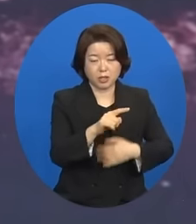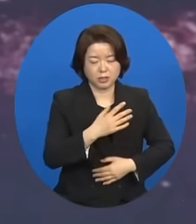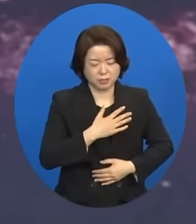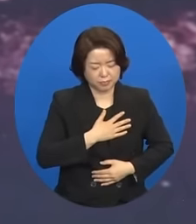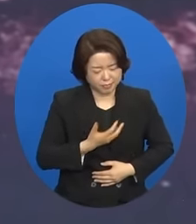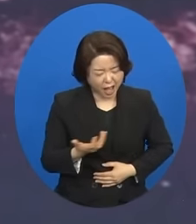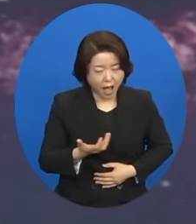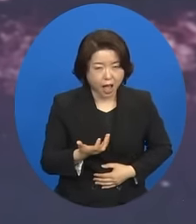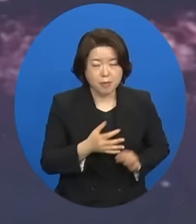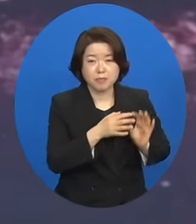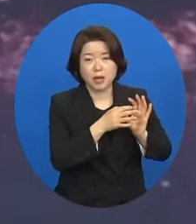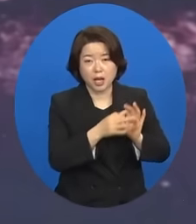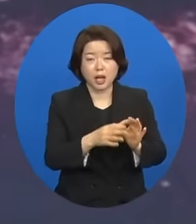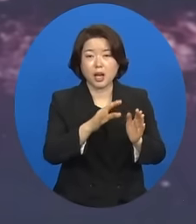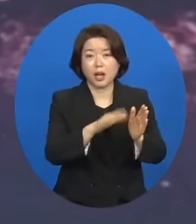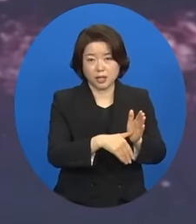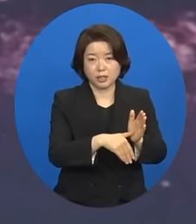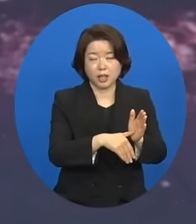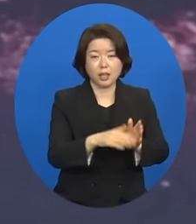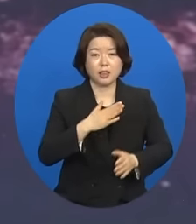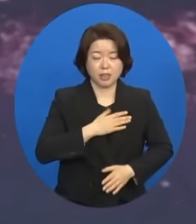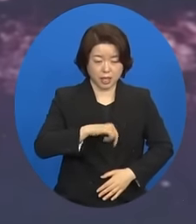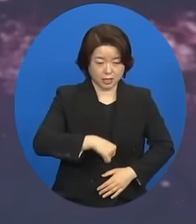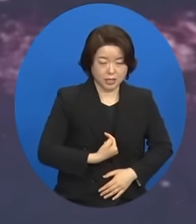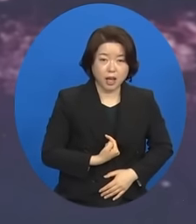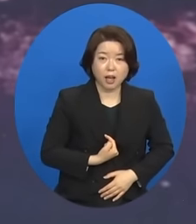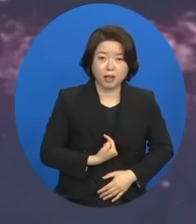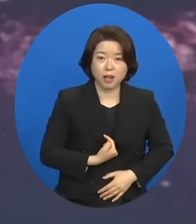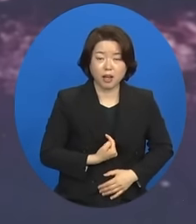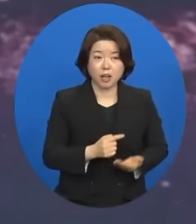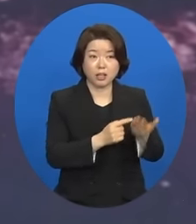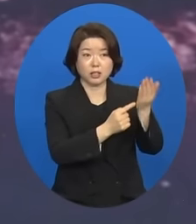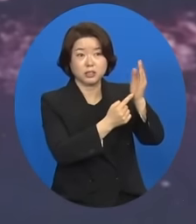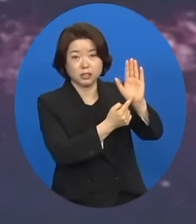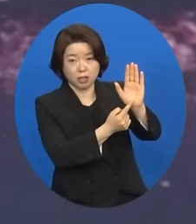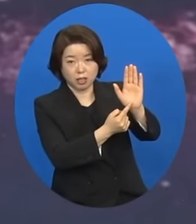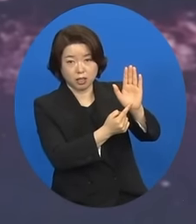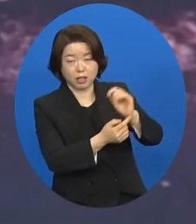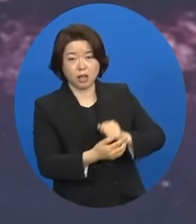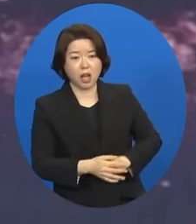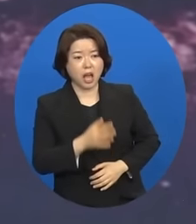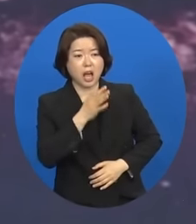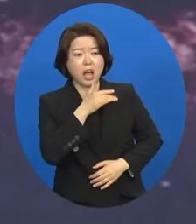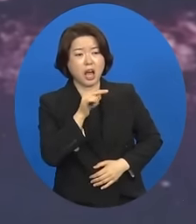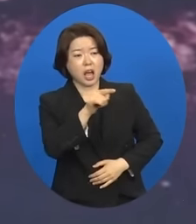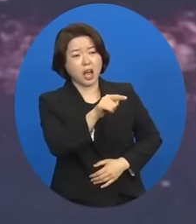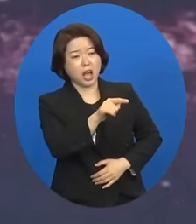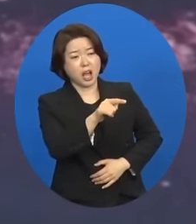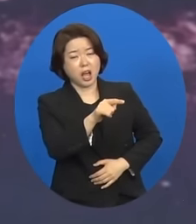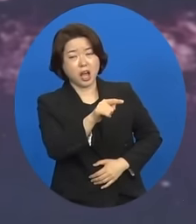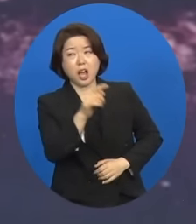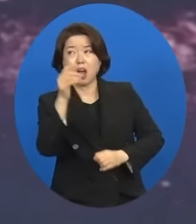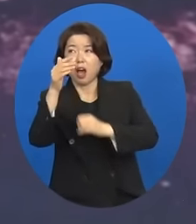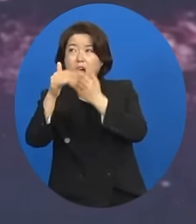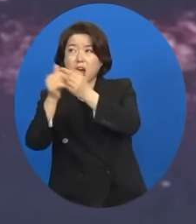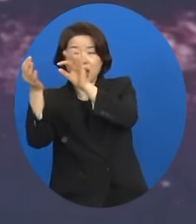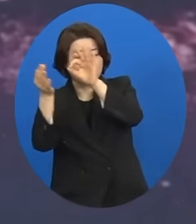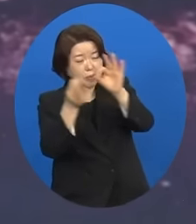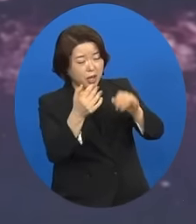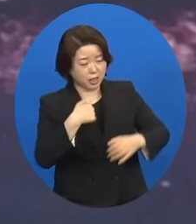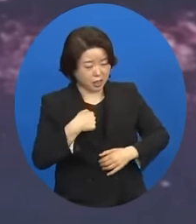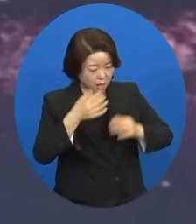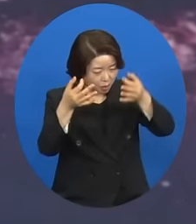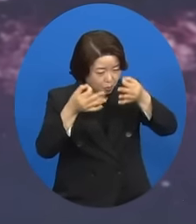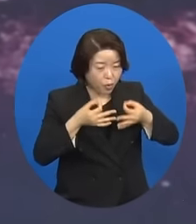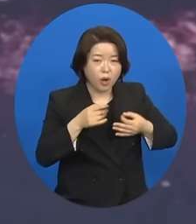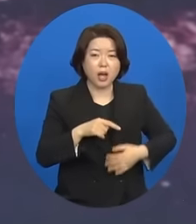아파하면서 우리의이 자아가 드러나게 되면서 아 이것이 하나님 보시기에 기뻐하는